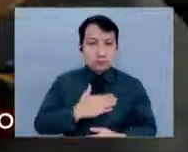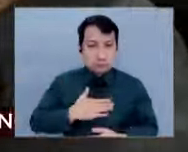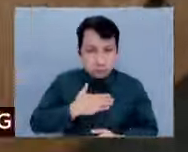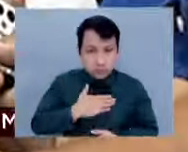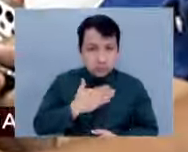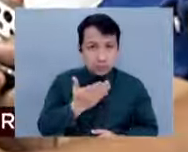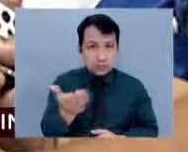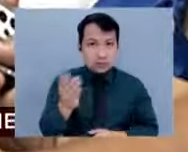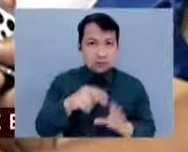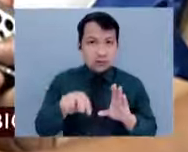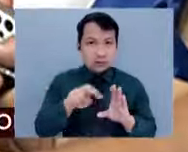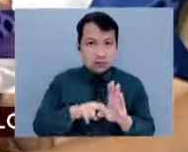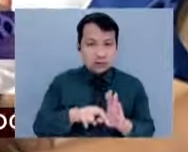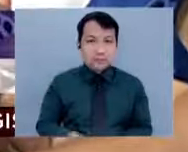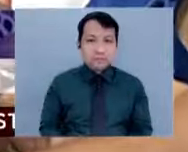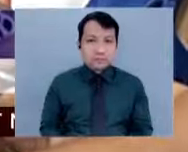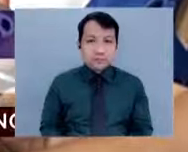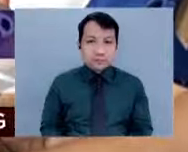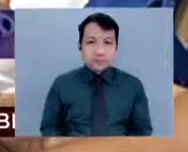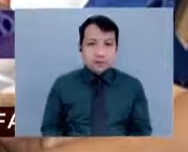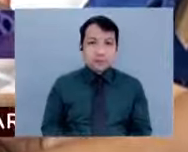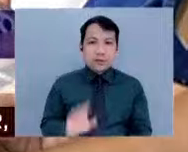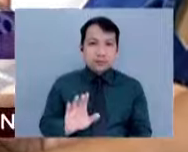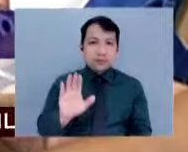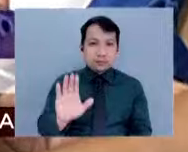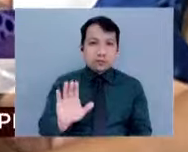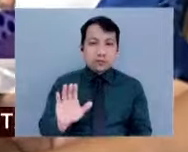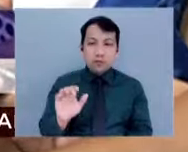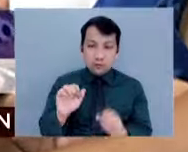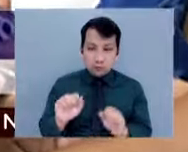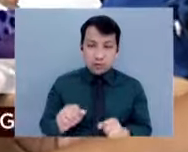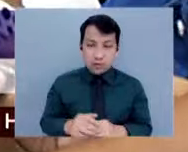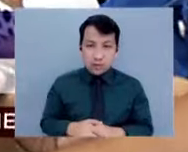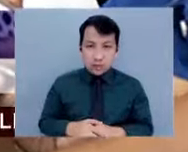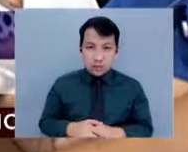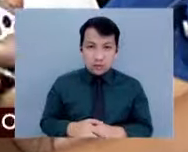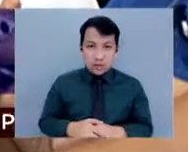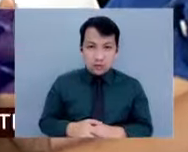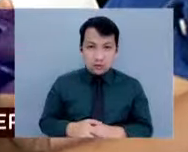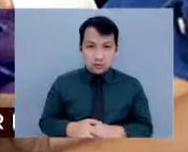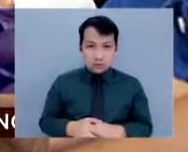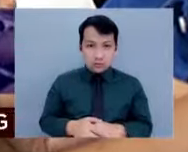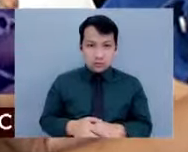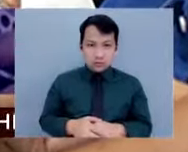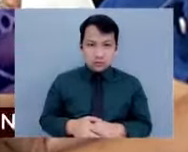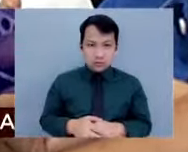pasahero. Siguro kung po pwede, wag naman masyadong marami yung sumusundo. No?